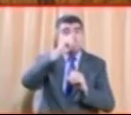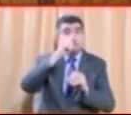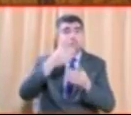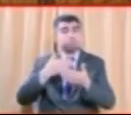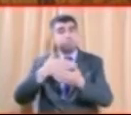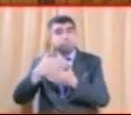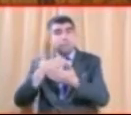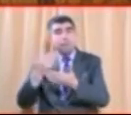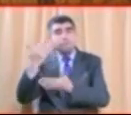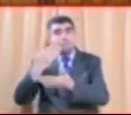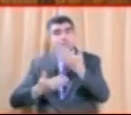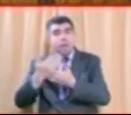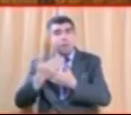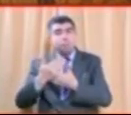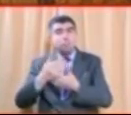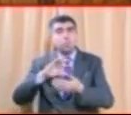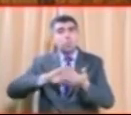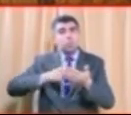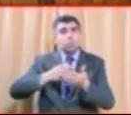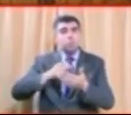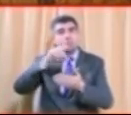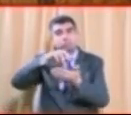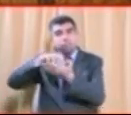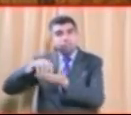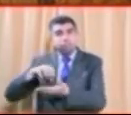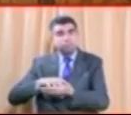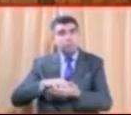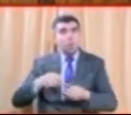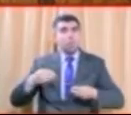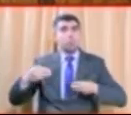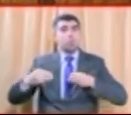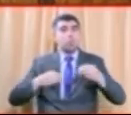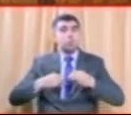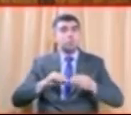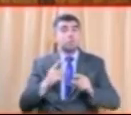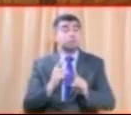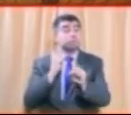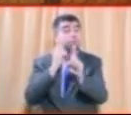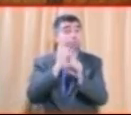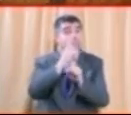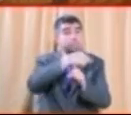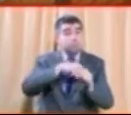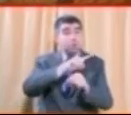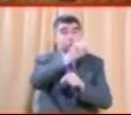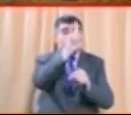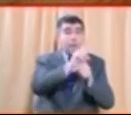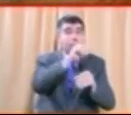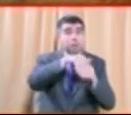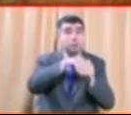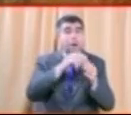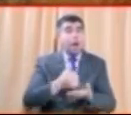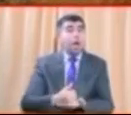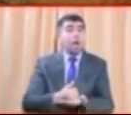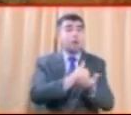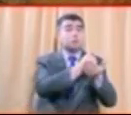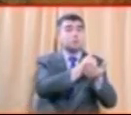التشاركية، ولهذا نطالب المجالس الإقليمية والمديرية العامة للمجالس المحلية بتمويل هذه المساهمات